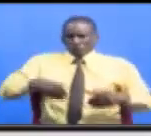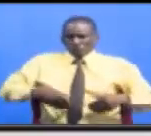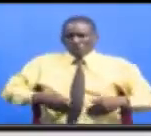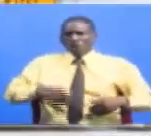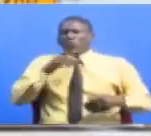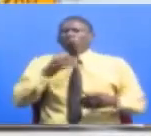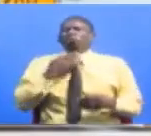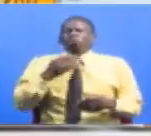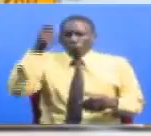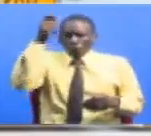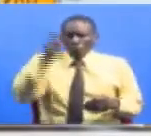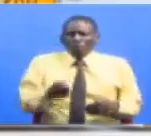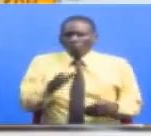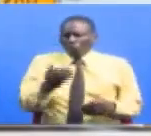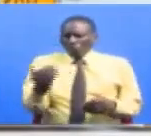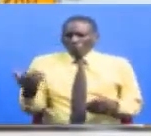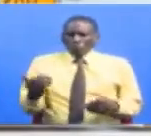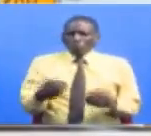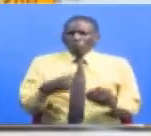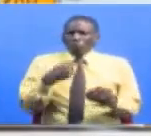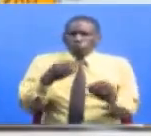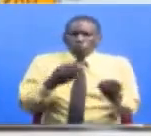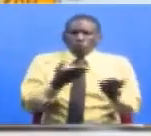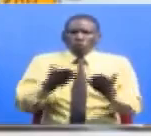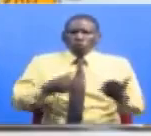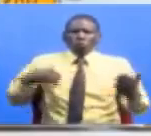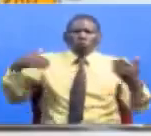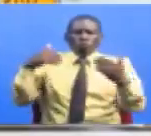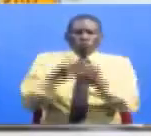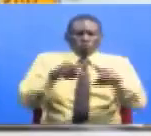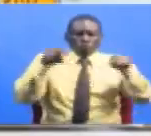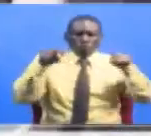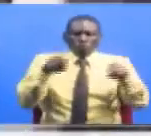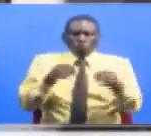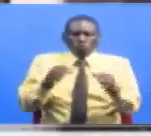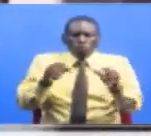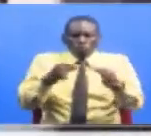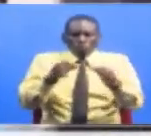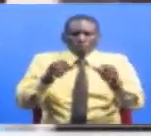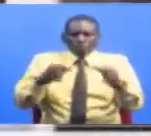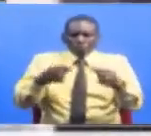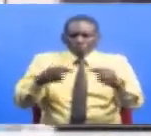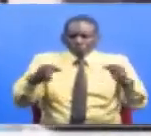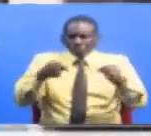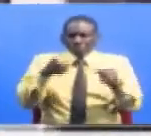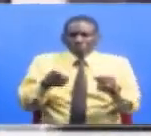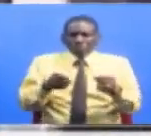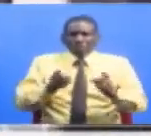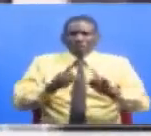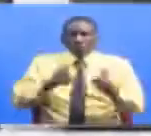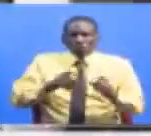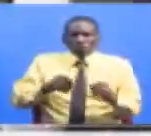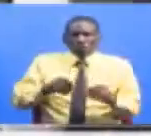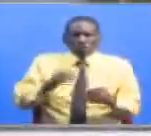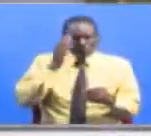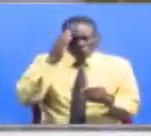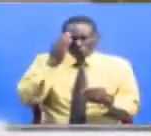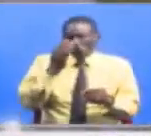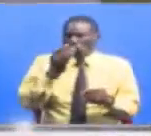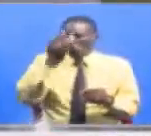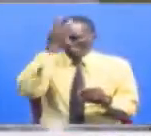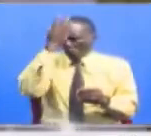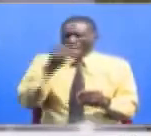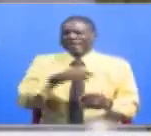wanalilia haki ya watoto wao, ambapo kufikia kwenda hewani taarifa hii bado walikuwa hawajang'amua ni kiini cha